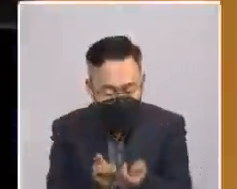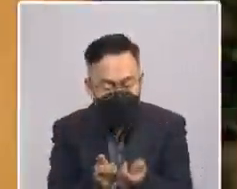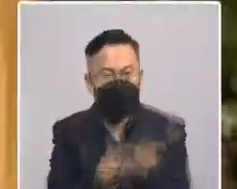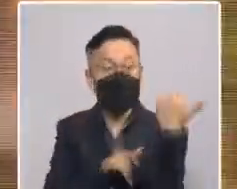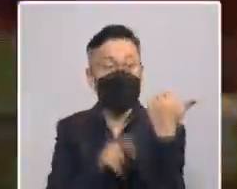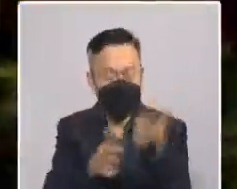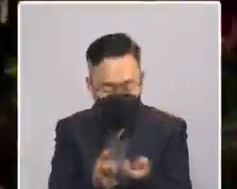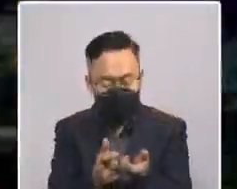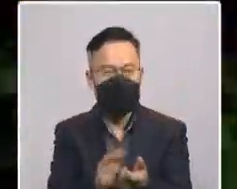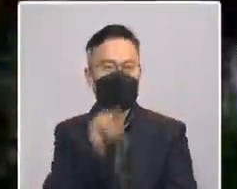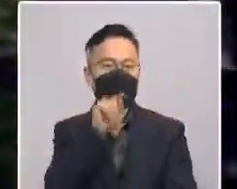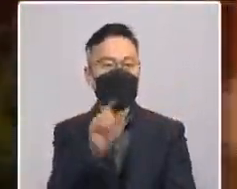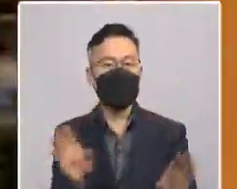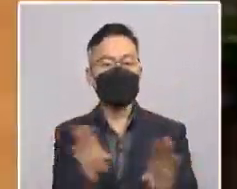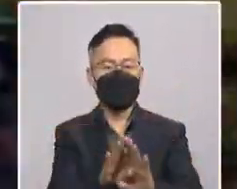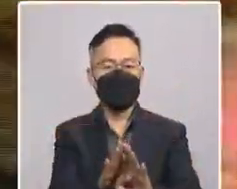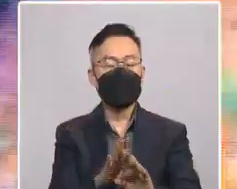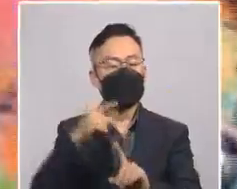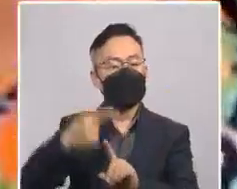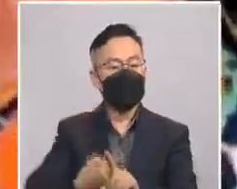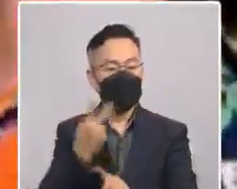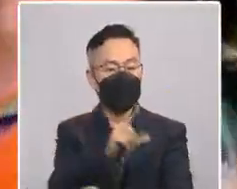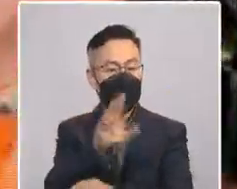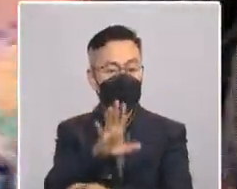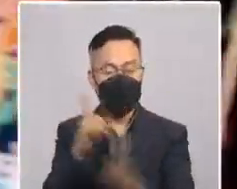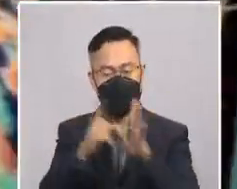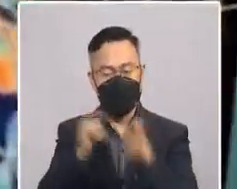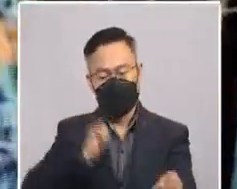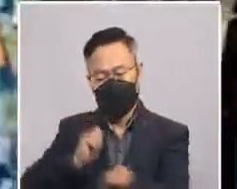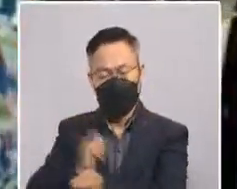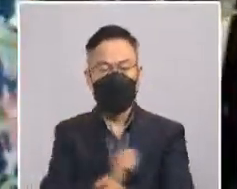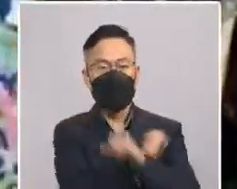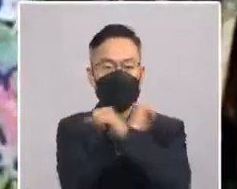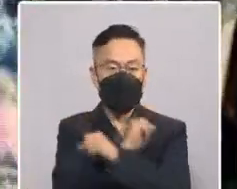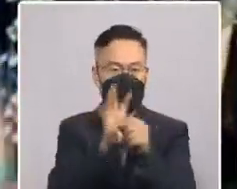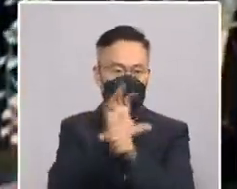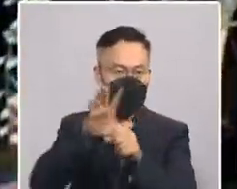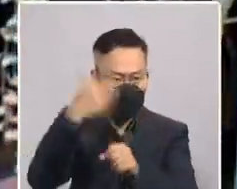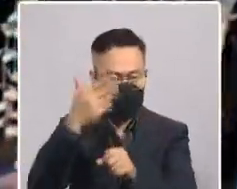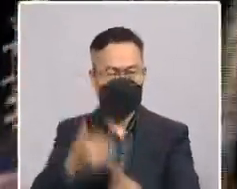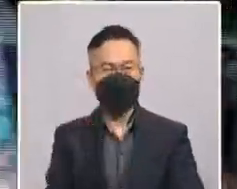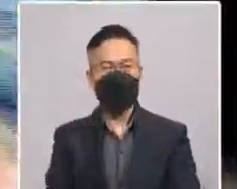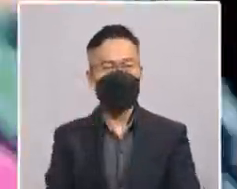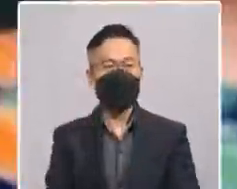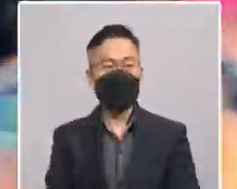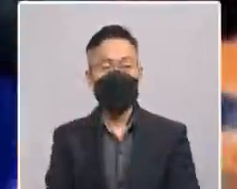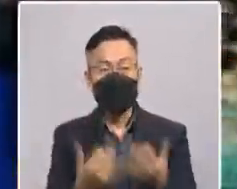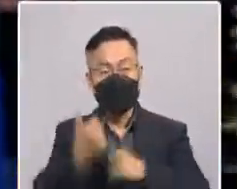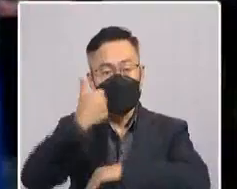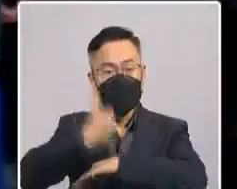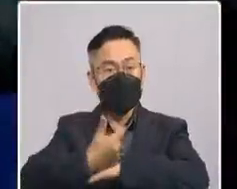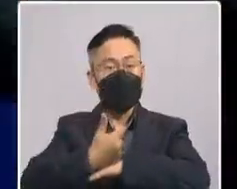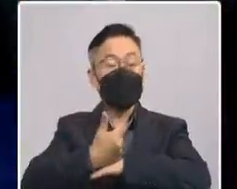ล้วนะครับจะปิดไปจนถึงวันที่25กุมภาพันธ์แล้วก็ทำความสะอาดฆ่าเชื้อข้างในร้านตามมาตรการสาธารณสุขนะครับซึ่งเรื่องนี้ทางผู้อำนวย